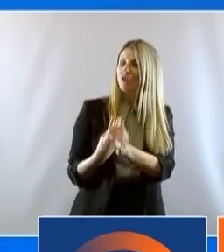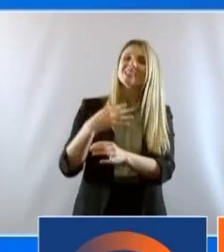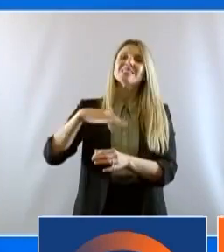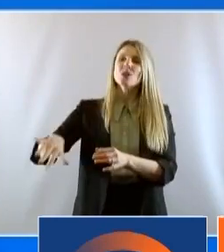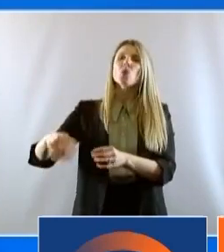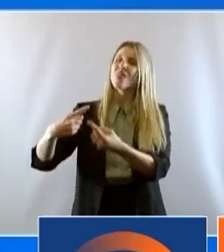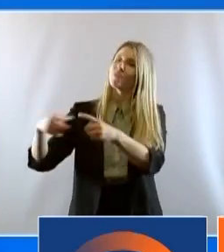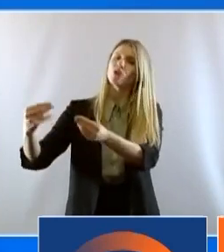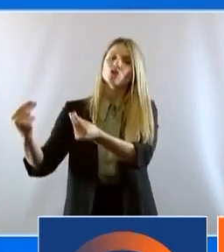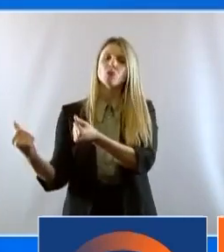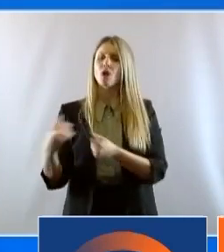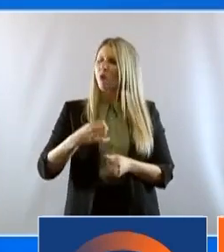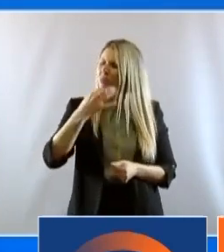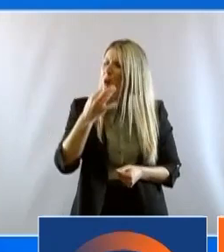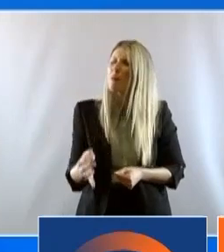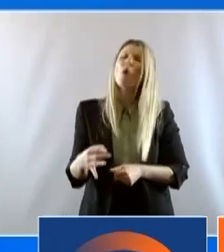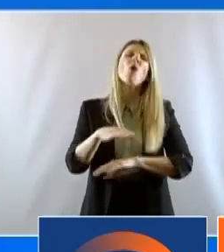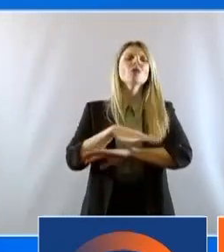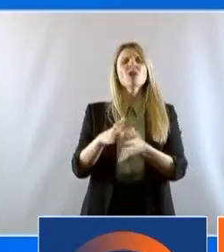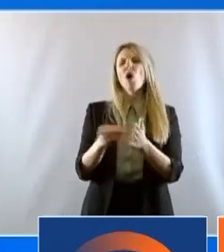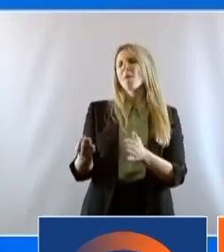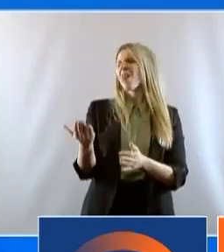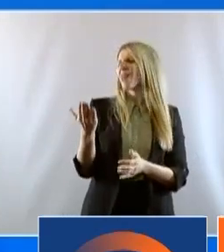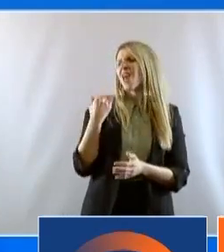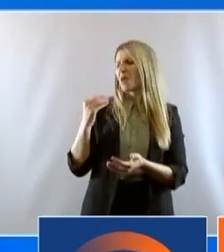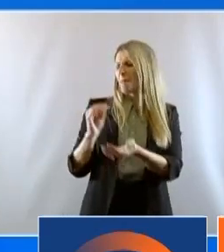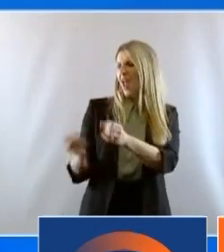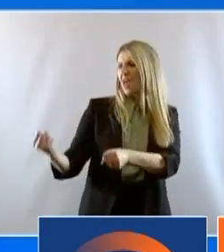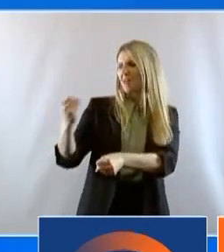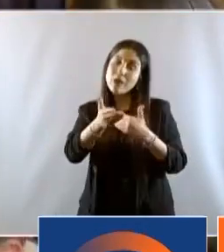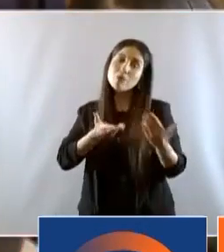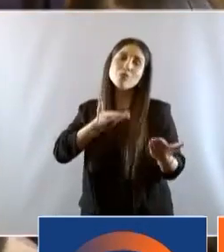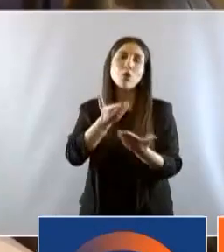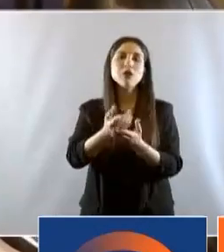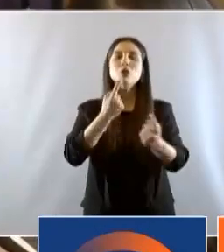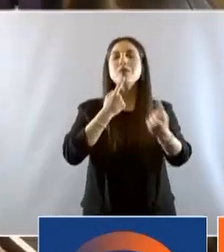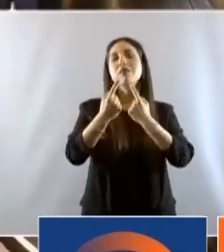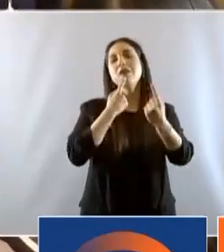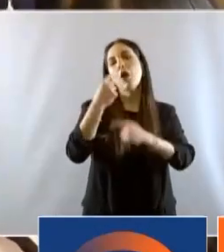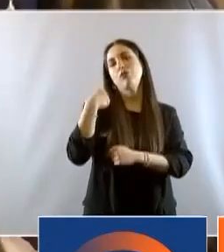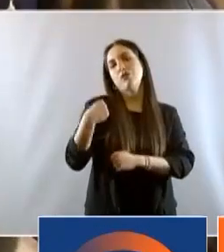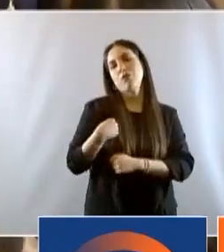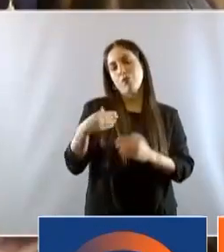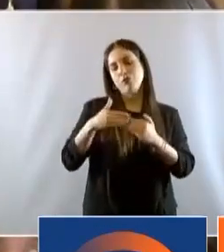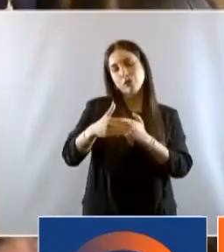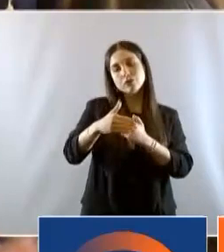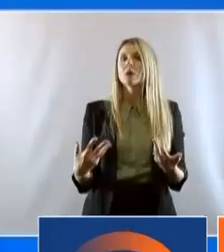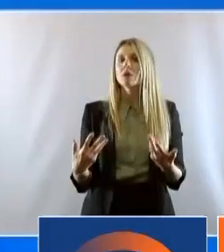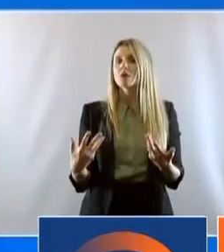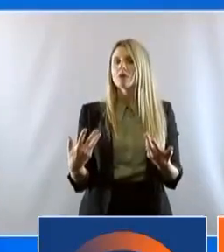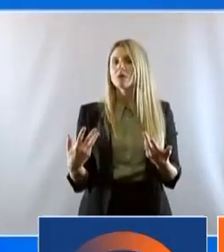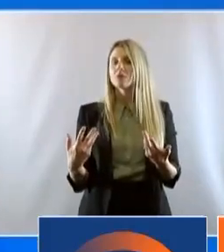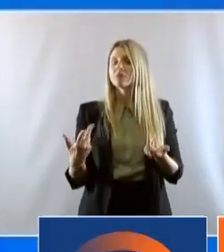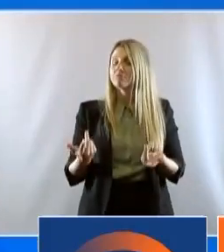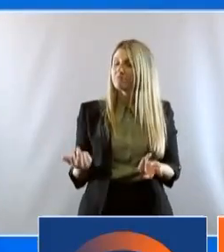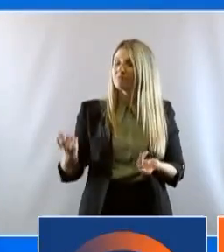ότι ματαιοπονούν, δεν θα υπάρξει δεύτερη φορά στη συμφορά. Είχαμε πάντα μια αντιπολίτευση του εθνικού